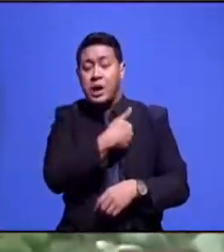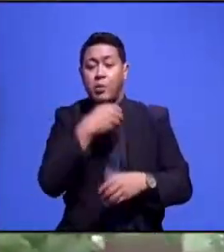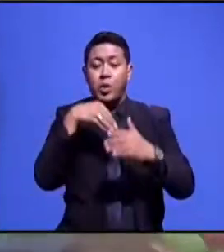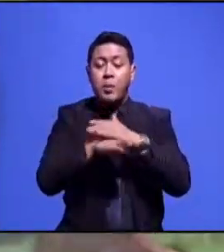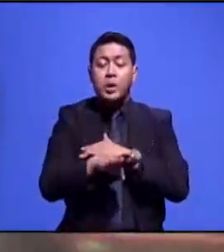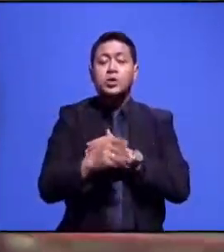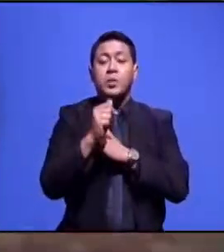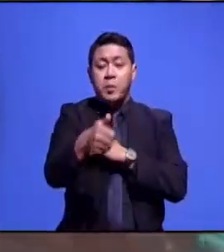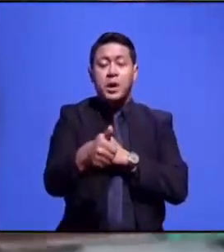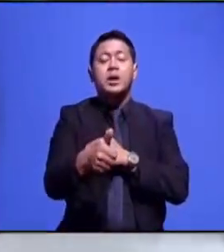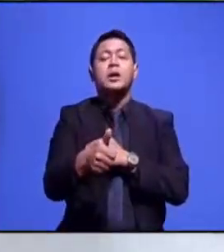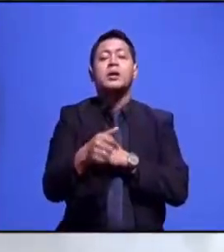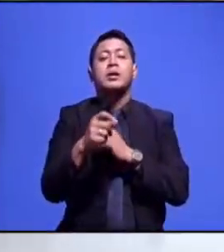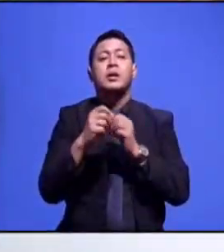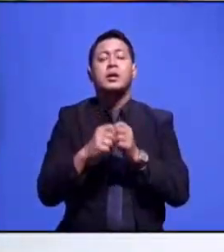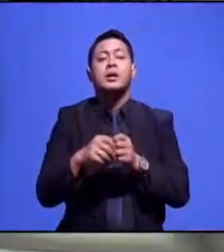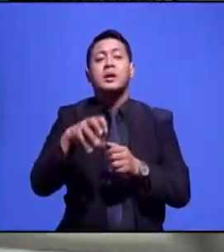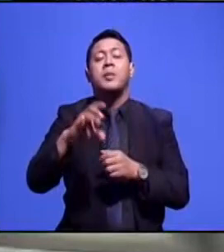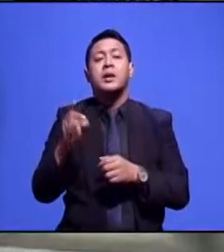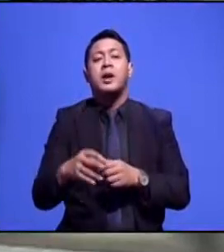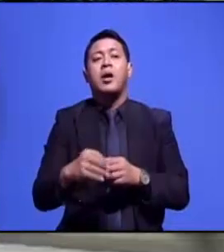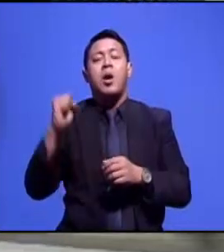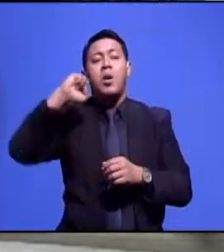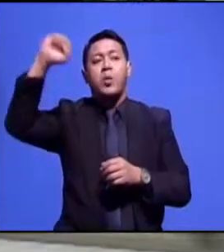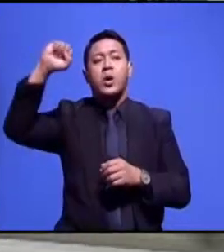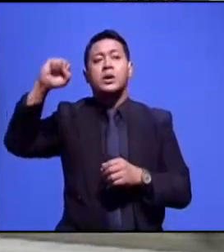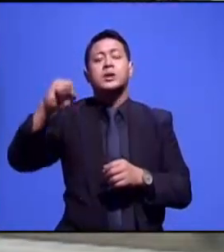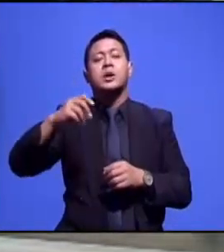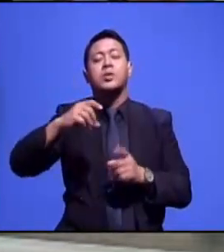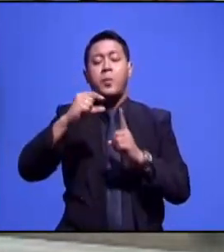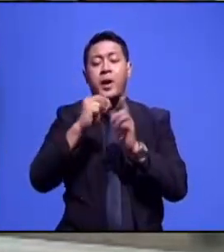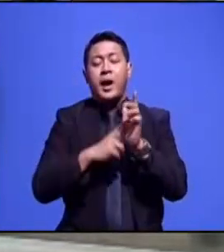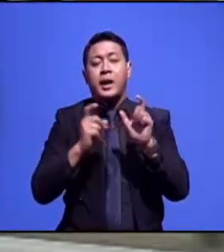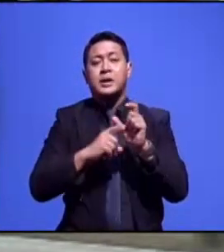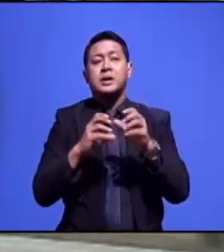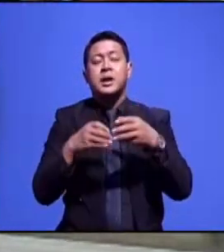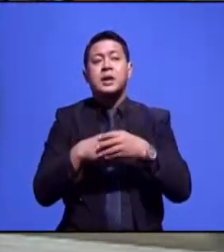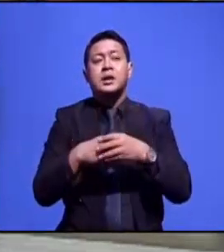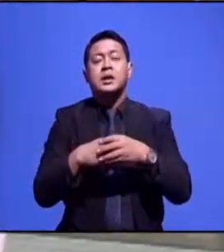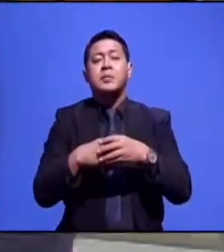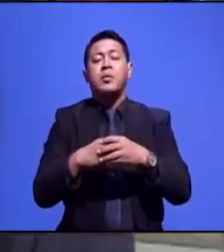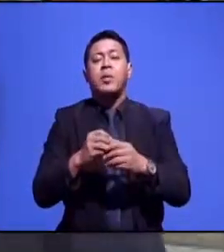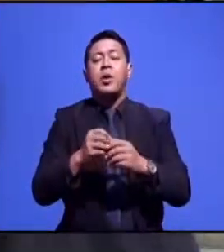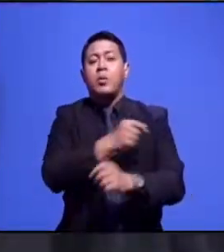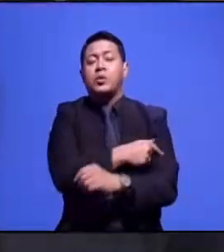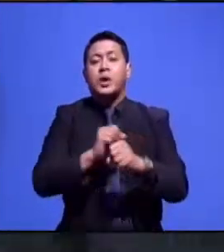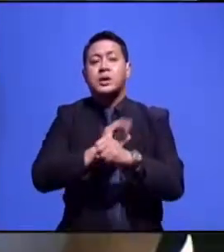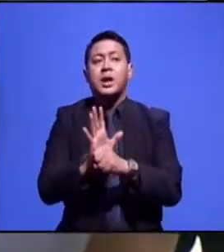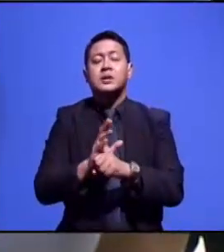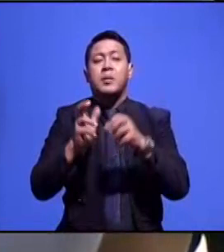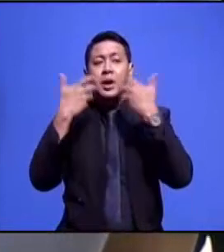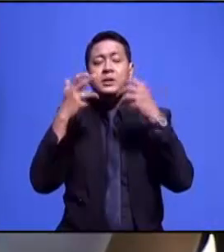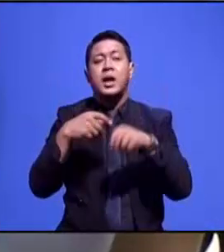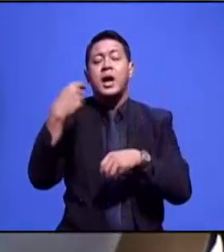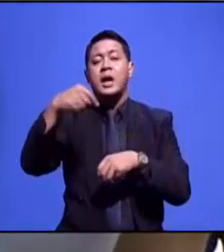masuk ke pasar. Di lokasi lain, protes dilayangkan seorang PNS kepada tim Satgas COVID-19 saat razia masker